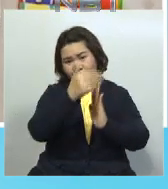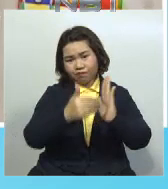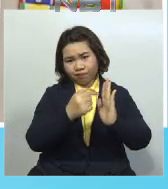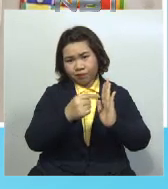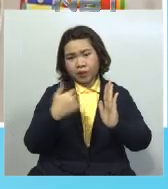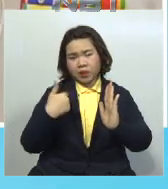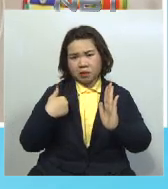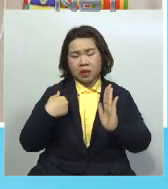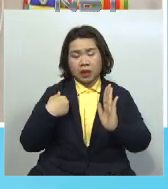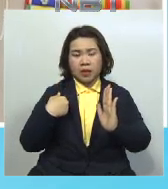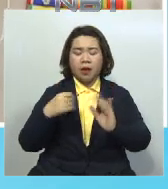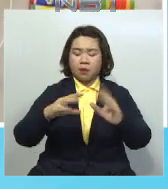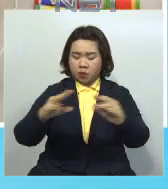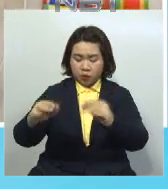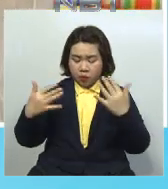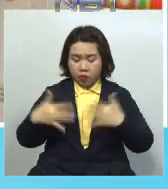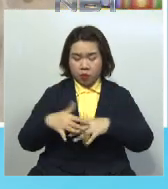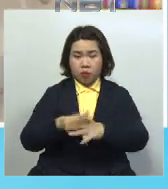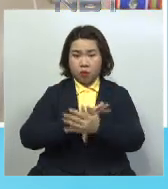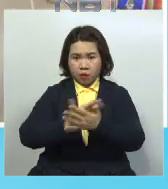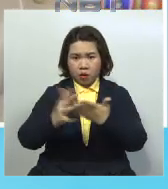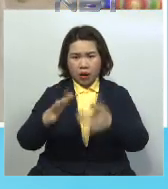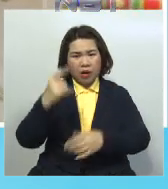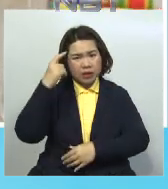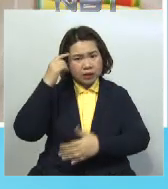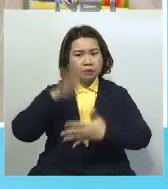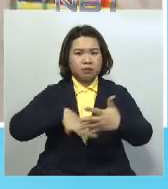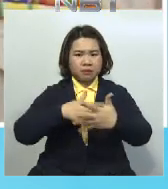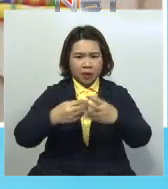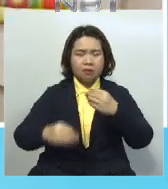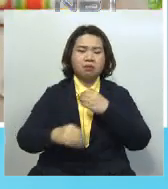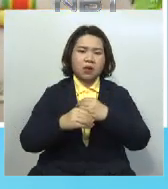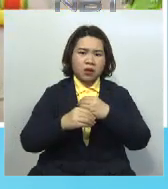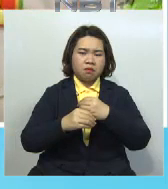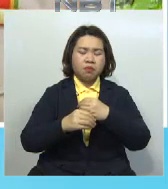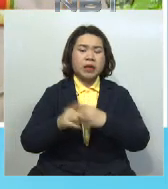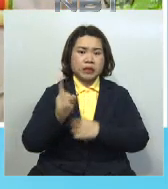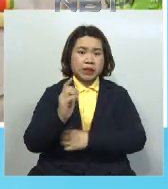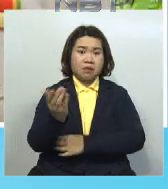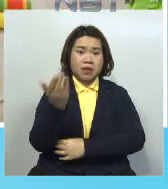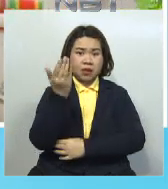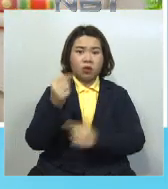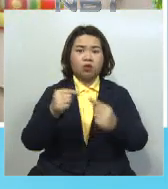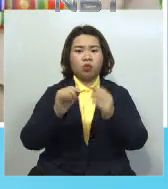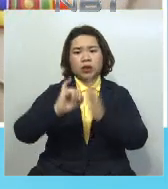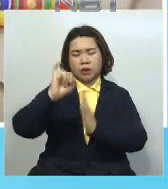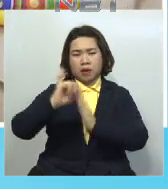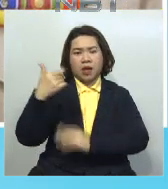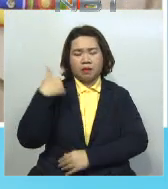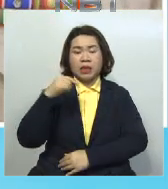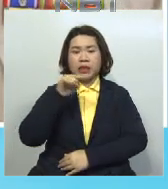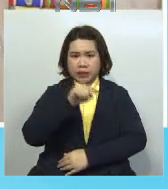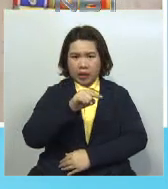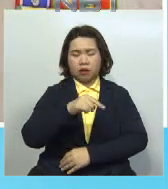ากได้ประชุมร่วมกันแล้วเนี่ยก็คงมีมาตรการเพิ่มขึ้นซึ่งรับชาบมาเช้าเนี่ยในส่วนของจังหวัดเชียงใหม่ได้สั่งการไปที่ก